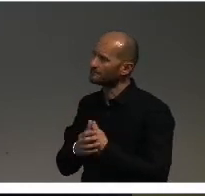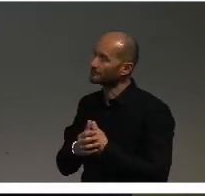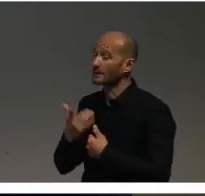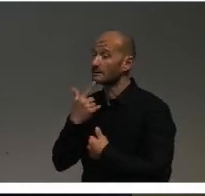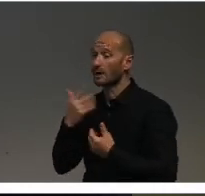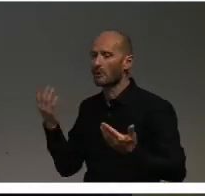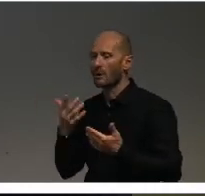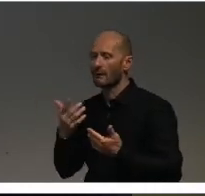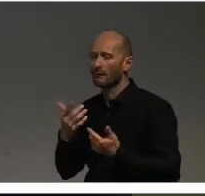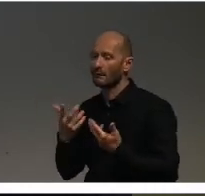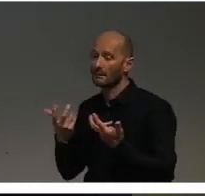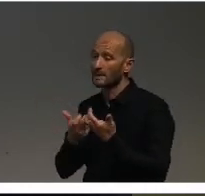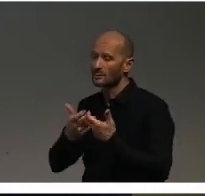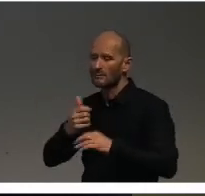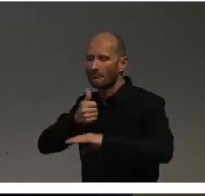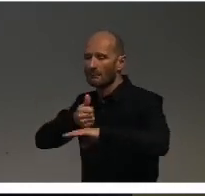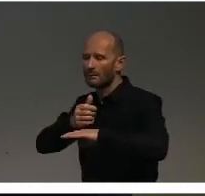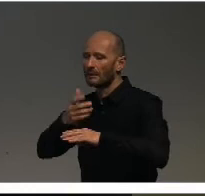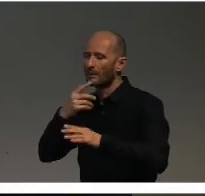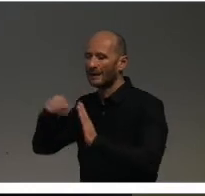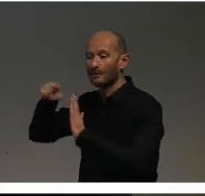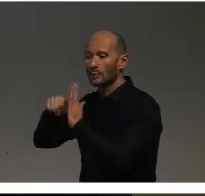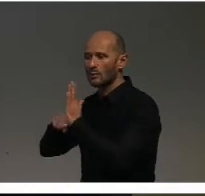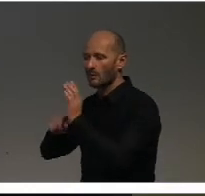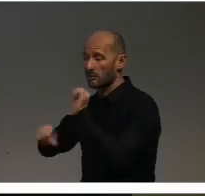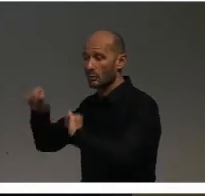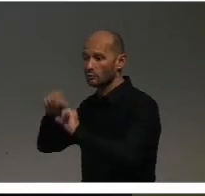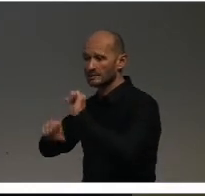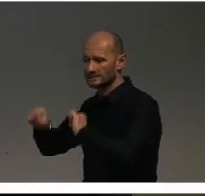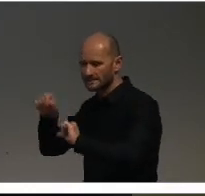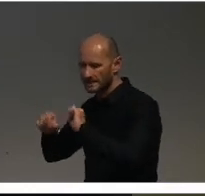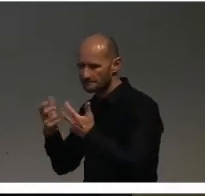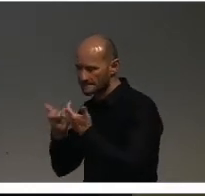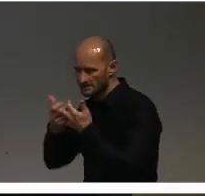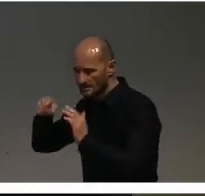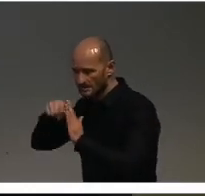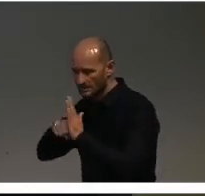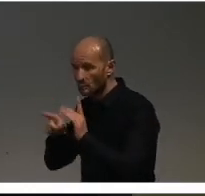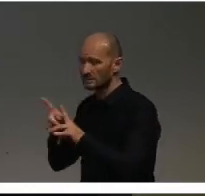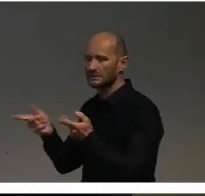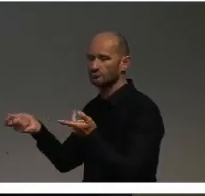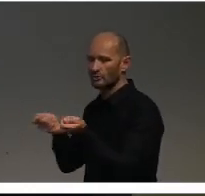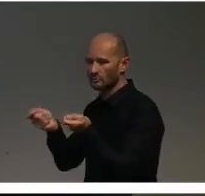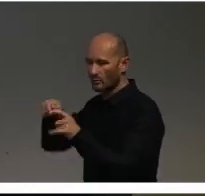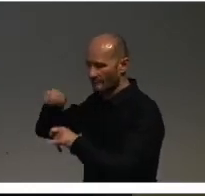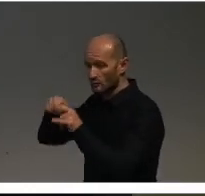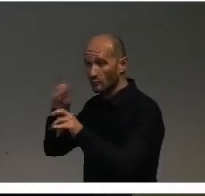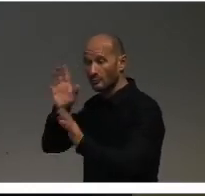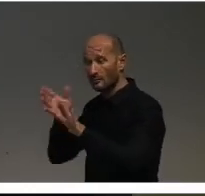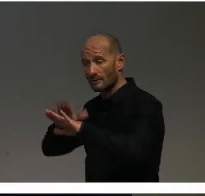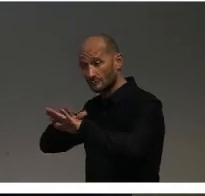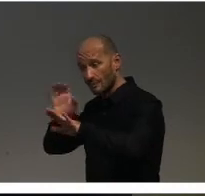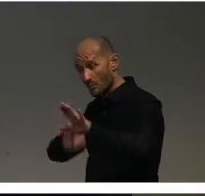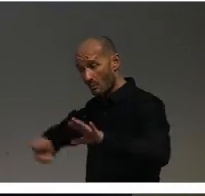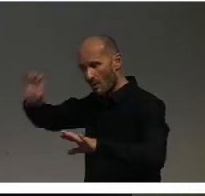que dans le cadre notamment des réglementations sur les produits chimiques, sur l'évaluation et la gestion des produits chimiques au niveau européen, il